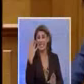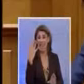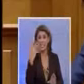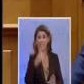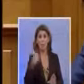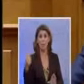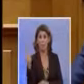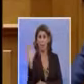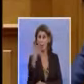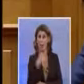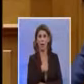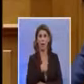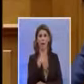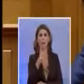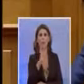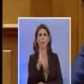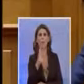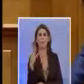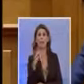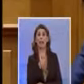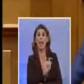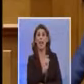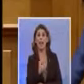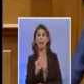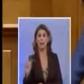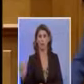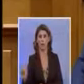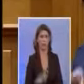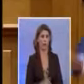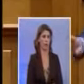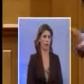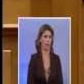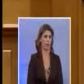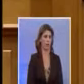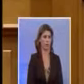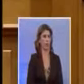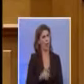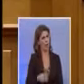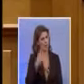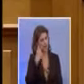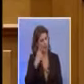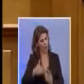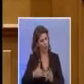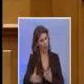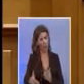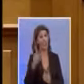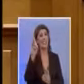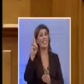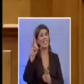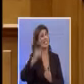για τέσσερα μόνο κανάλια πήραμε 255 εκατομμύρια. Αλλά αυτά τα δούμε στην ώρα της για την Τζέα.